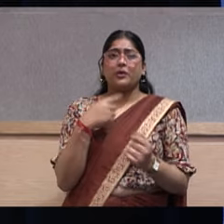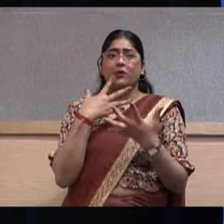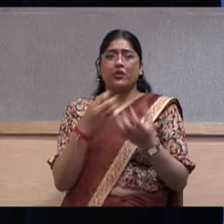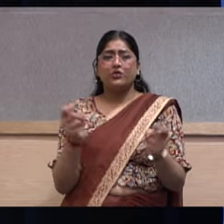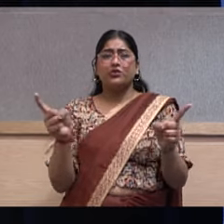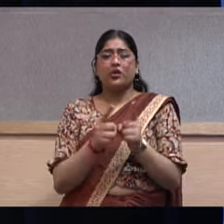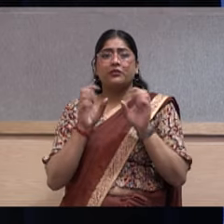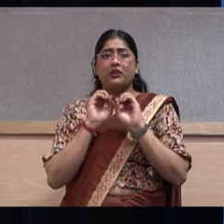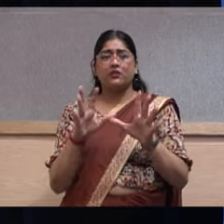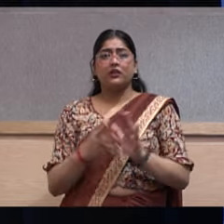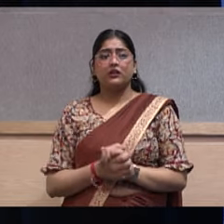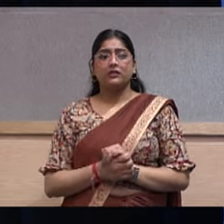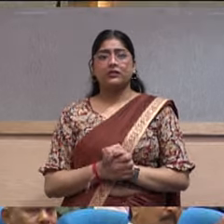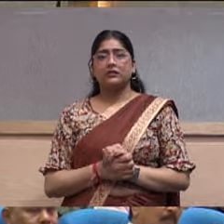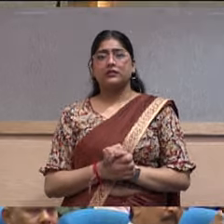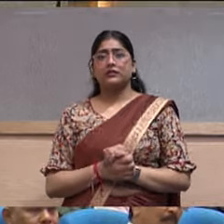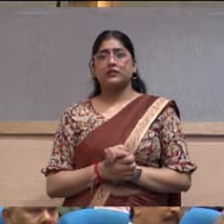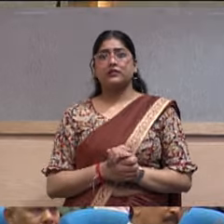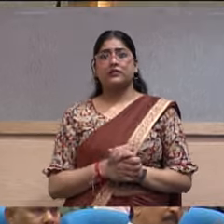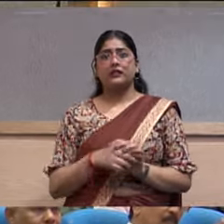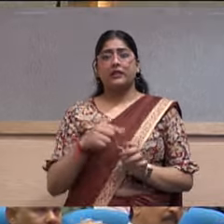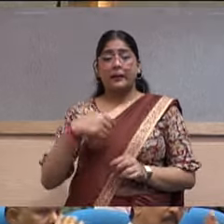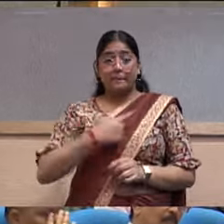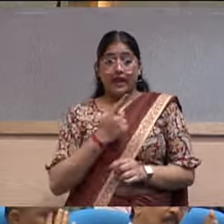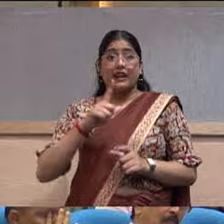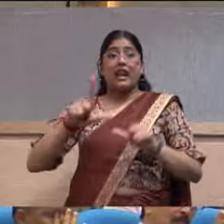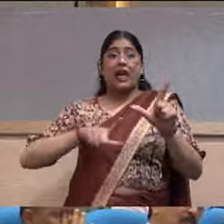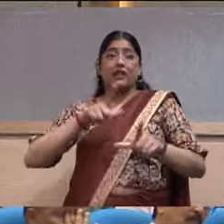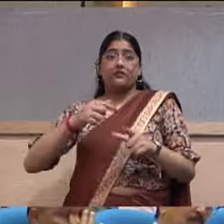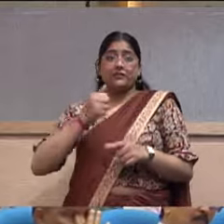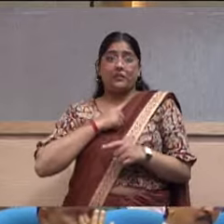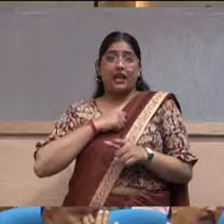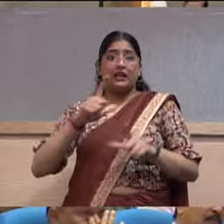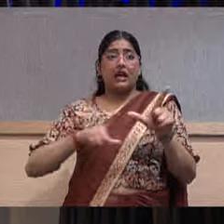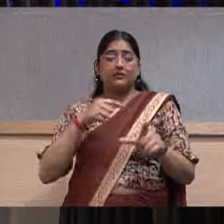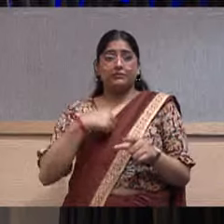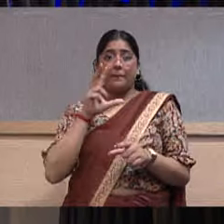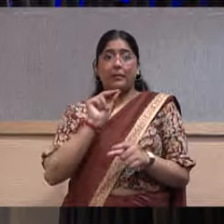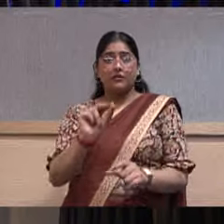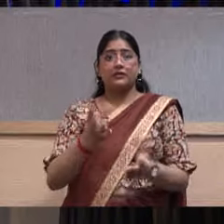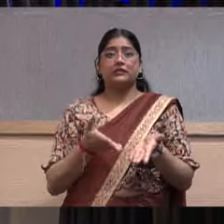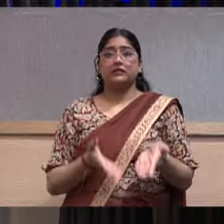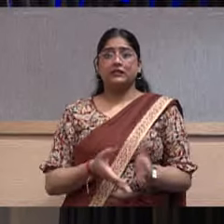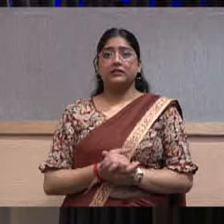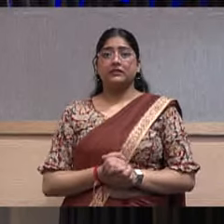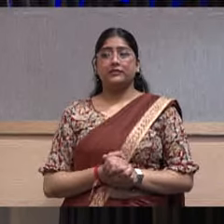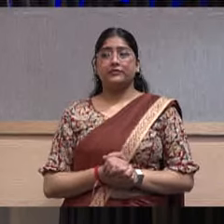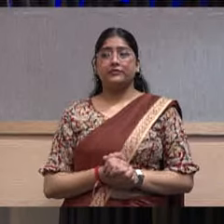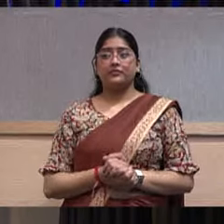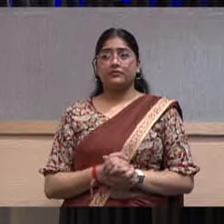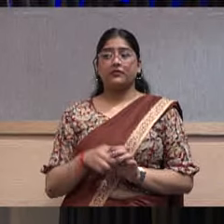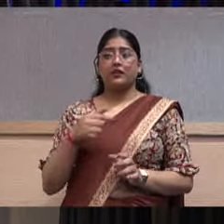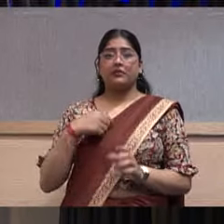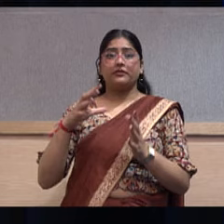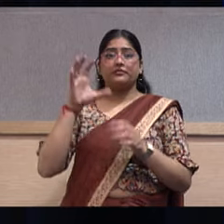मूल मैं उसको उत्सर्ग करता हूं मेरे मातृभाषा को आज भी मैं दुनिया में कहीं भी जाकर कुछ विषय रखूं मेरे